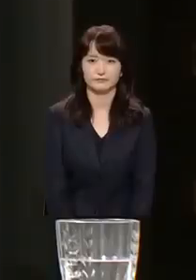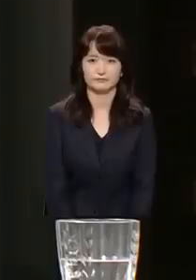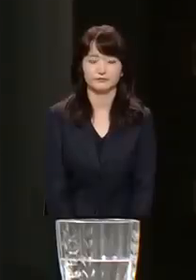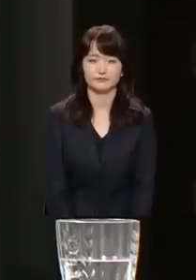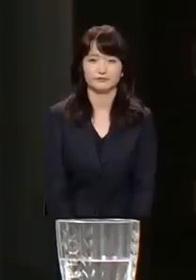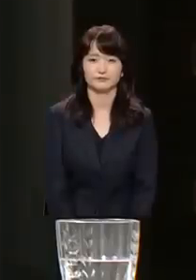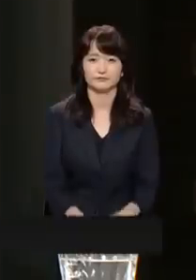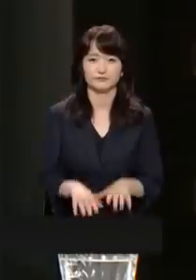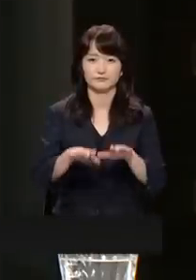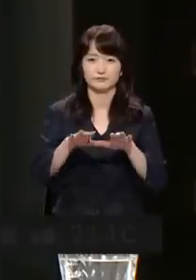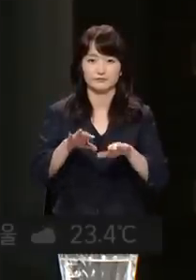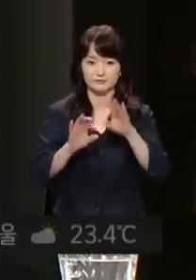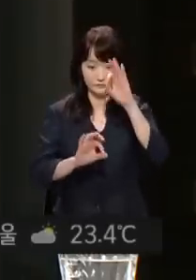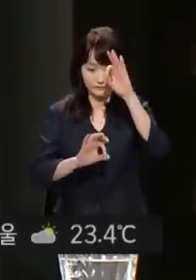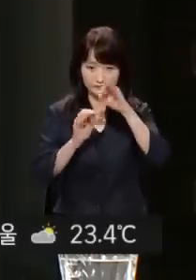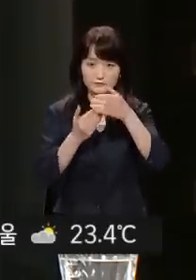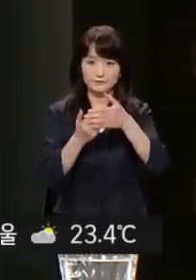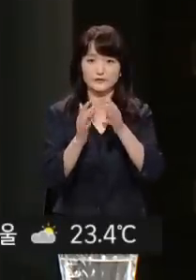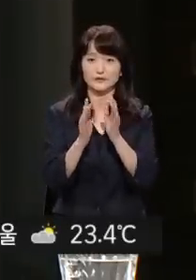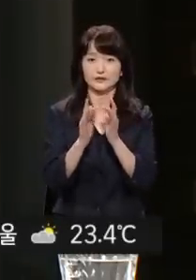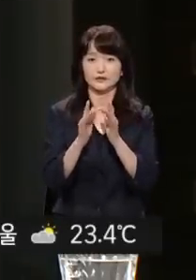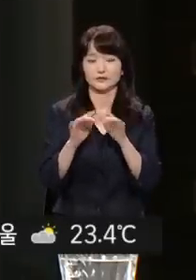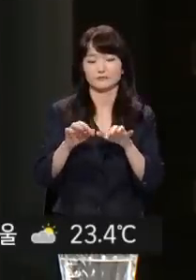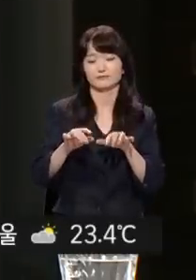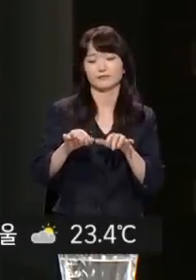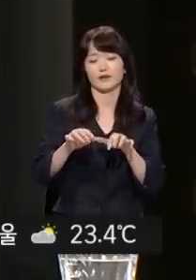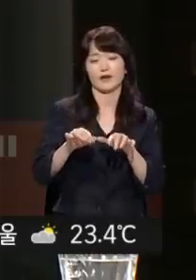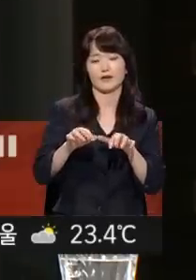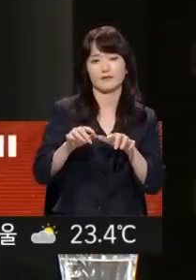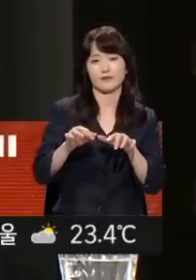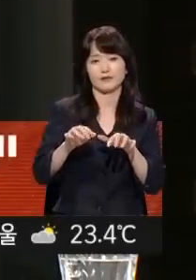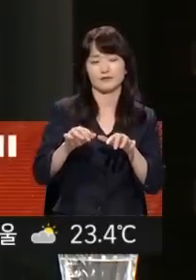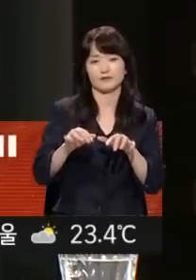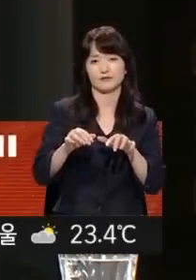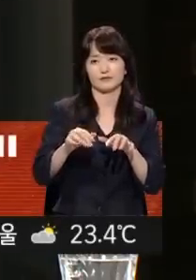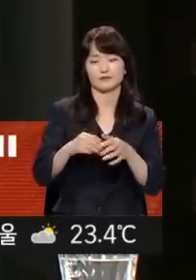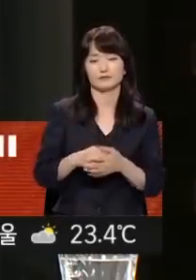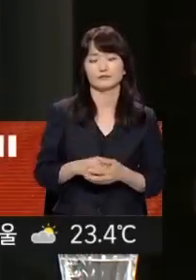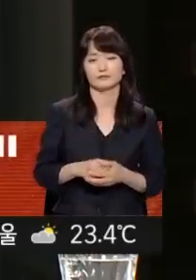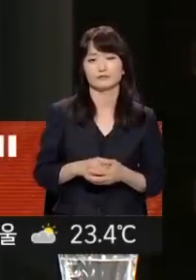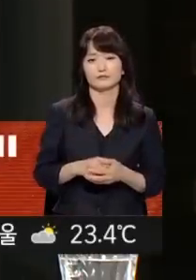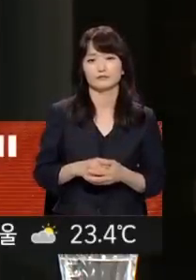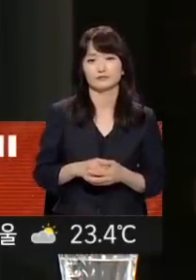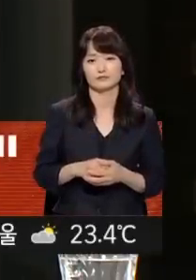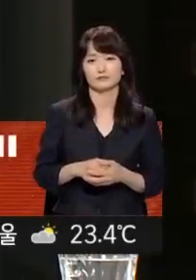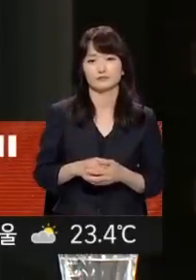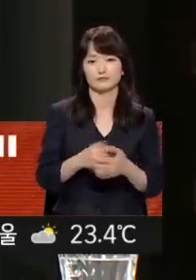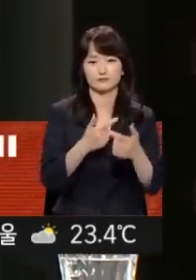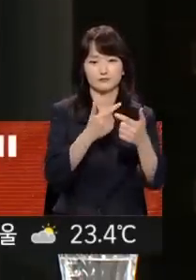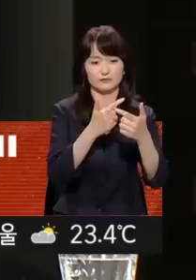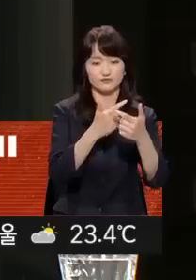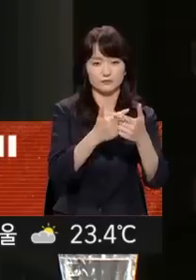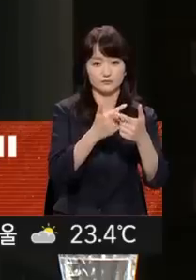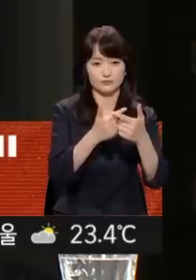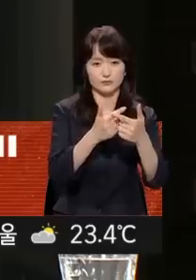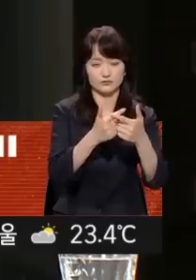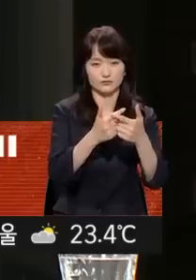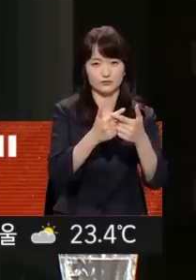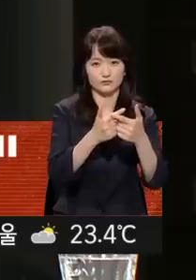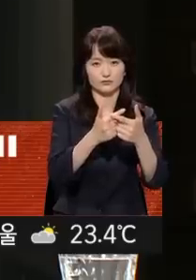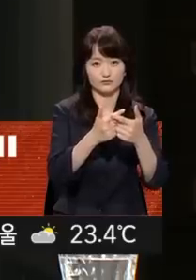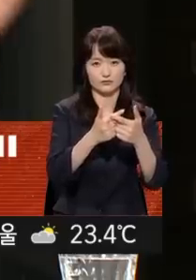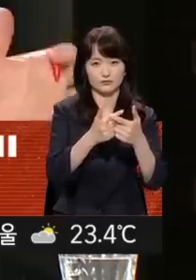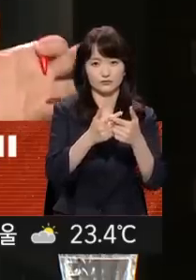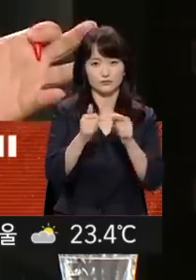자 이번 사건이 말이죠 한 커뮤니티에 올라온 글인데 그렸습니다 부산 돌려차기 사건이 생각난다